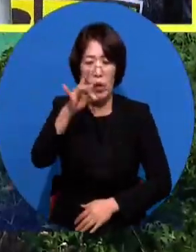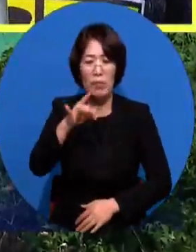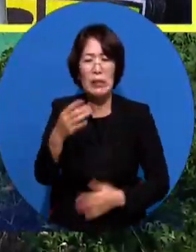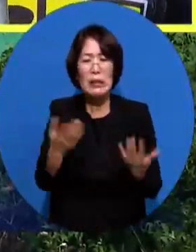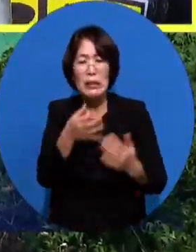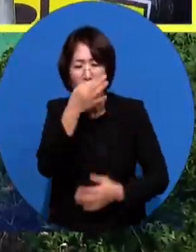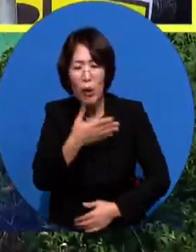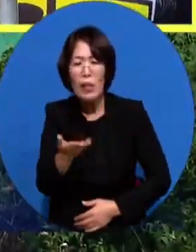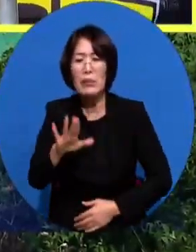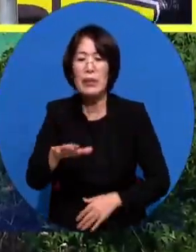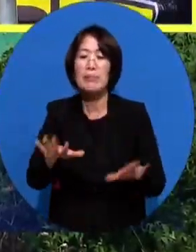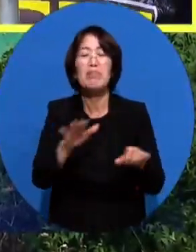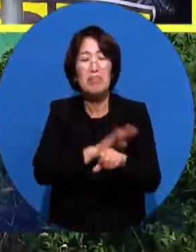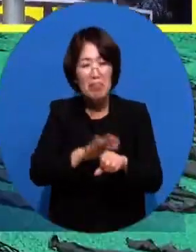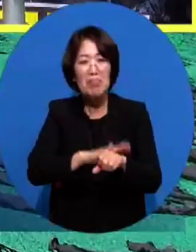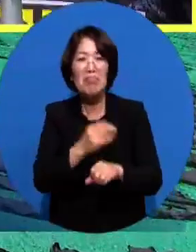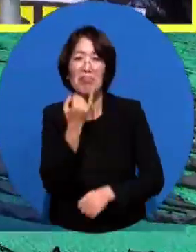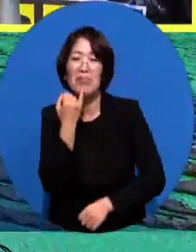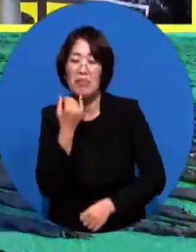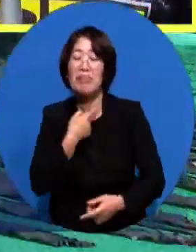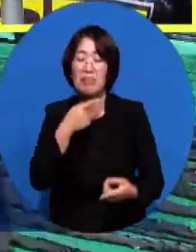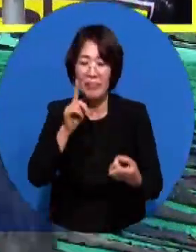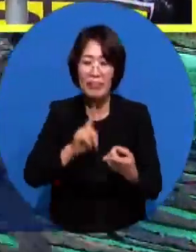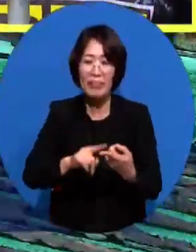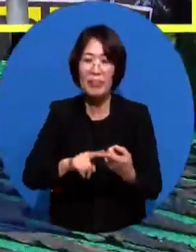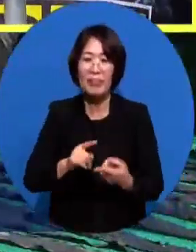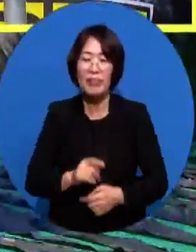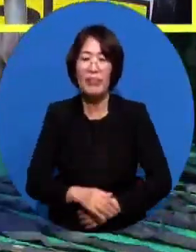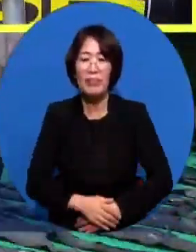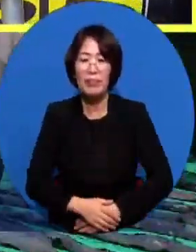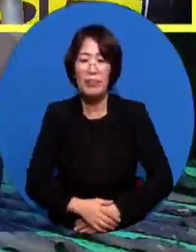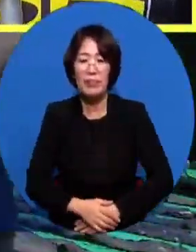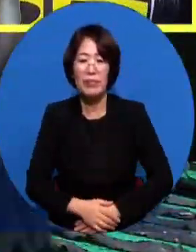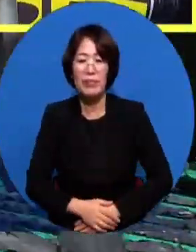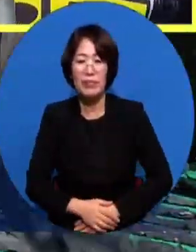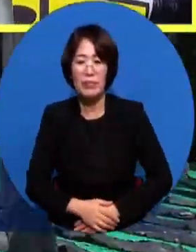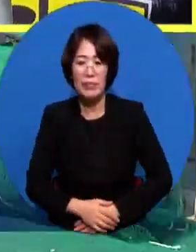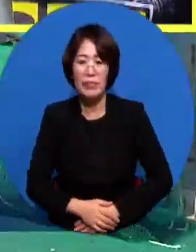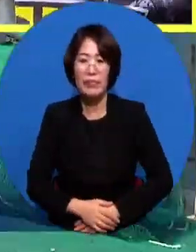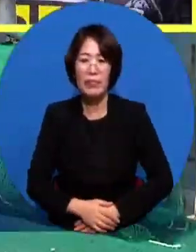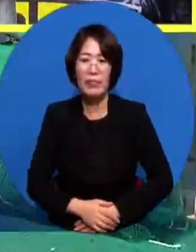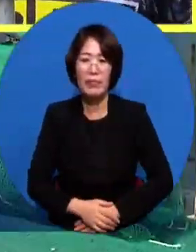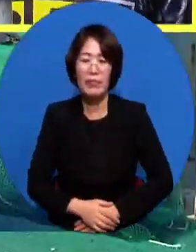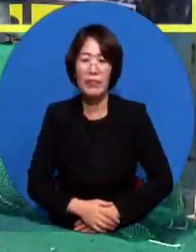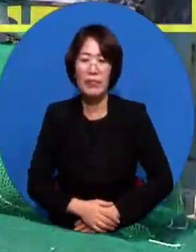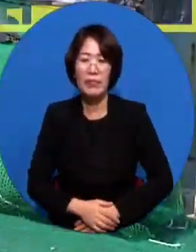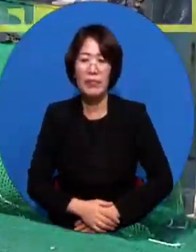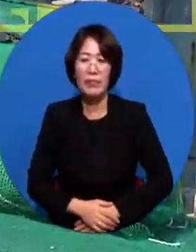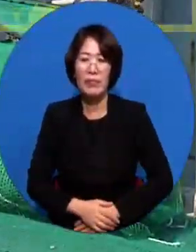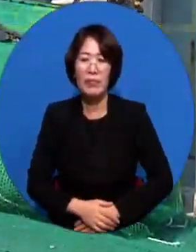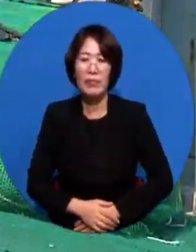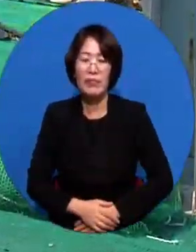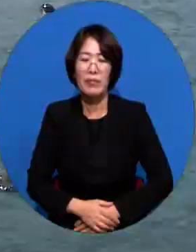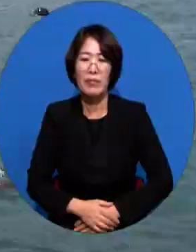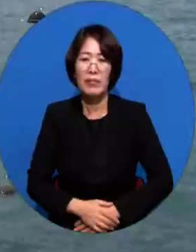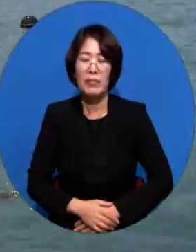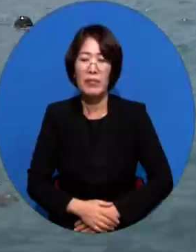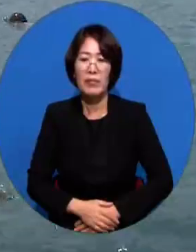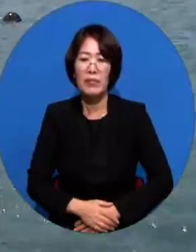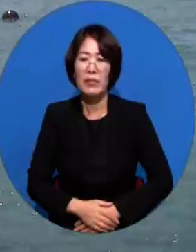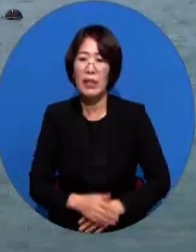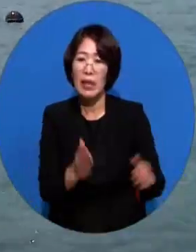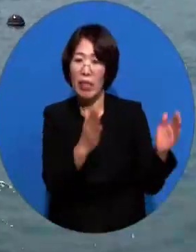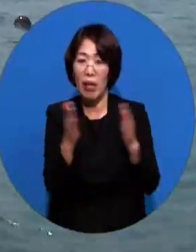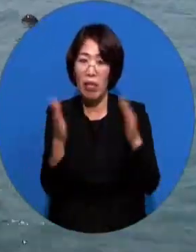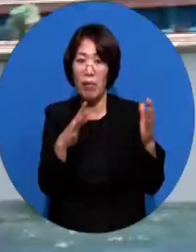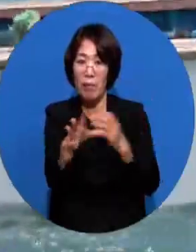now for almost 2 months for been working here, I think we already get it done in our